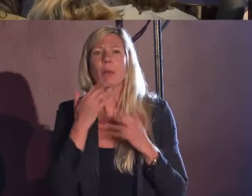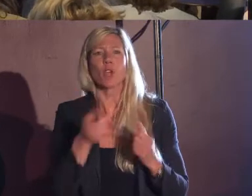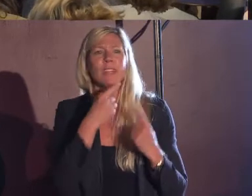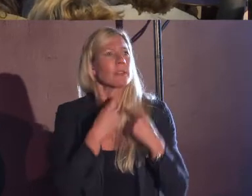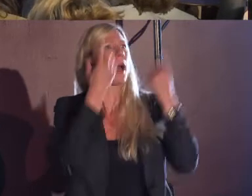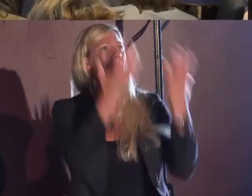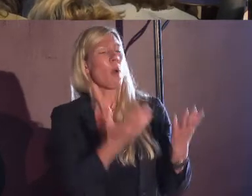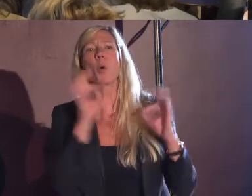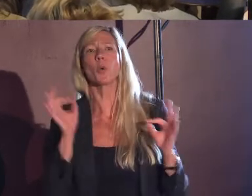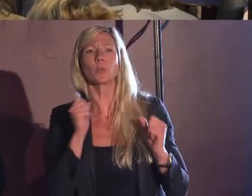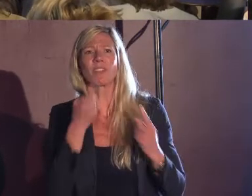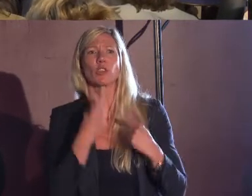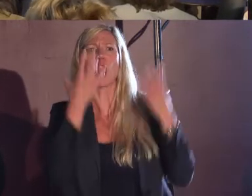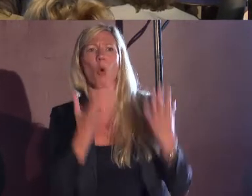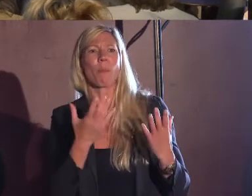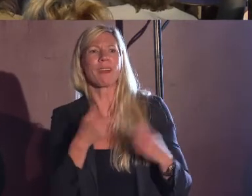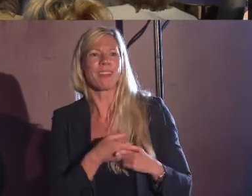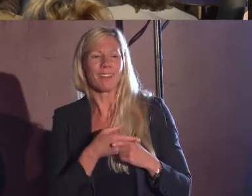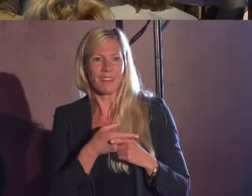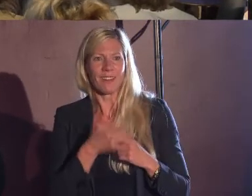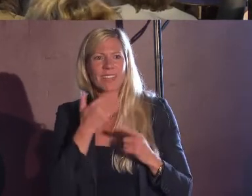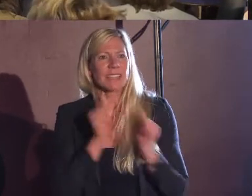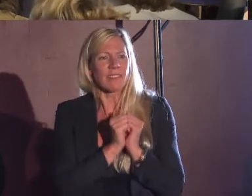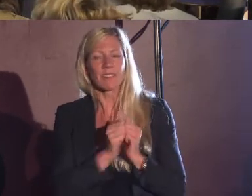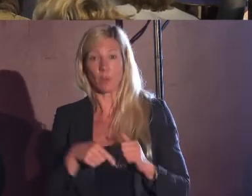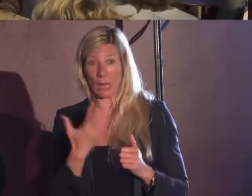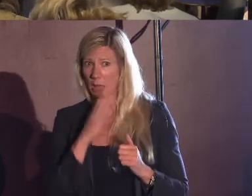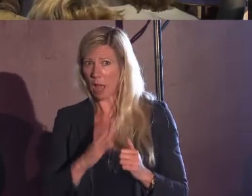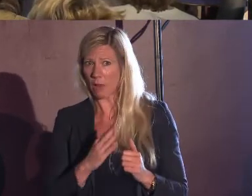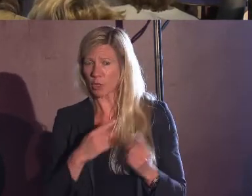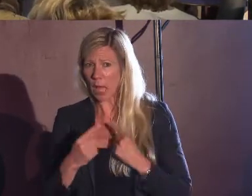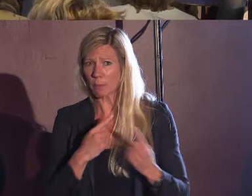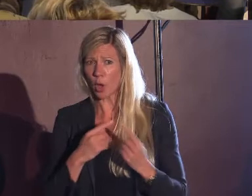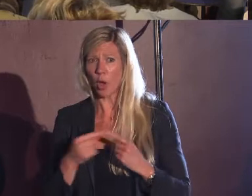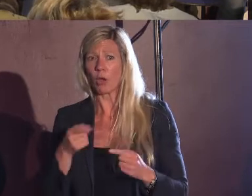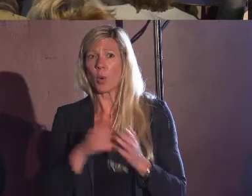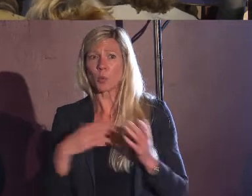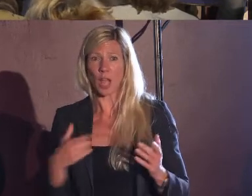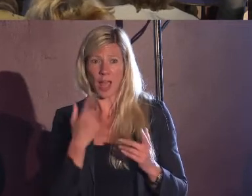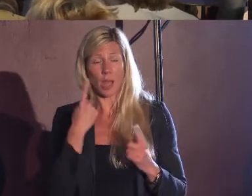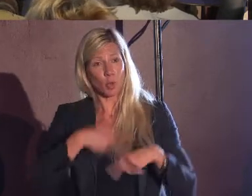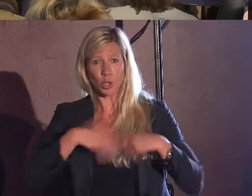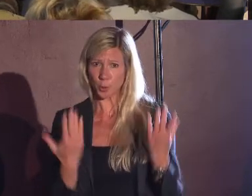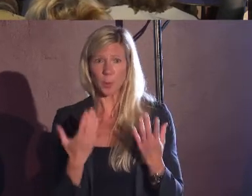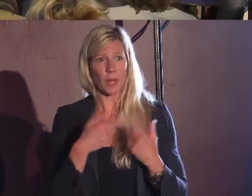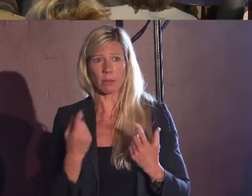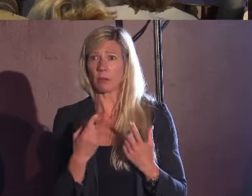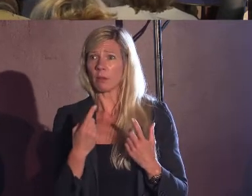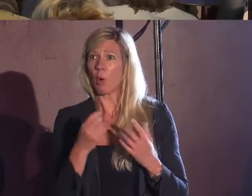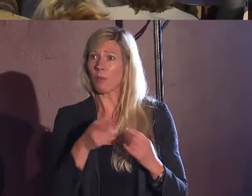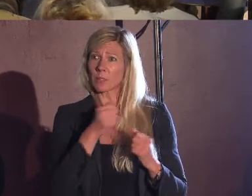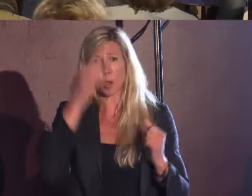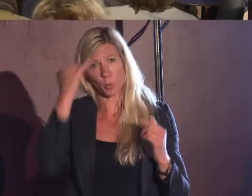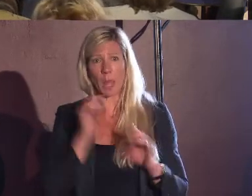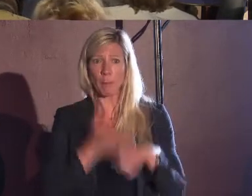och hur ska vi kommunicera? Det är allvarligt samtal, för vi håller på att bygga, alltså vi dränerar ju kulturens potential för att bygga samhället.